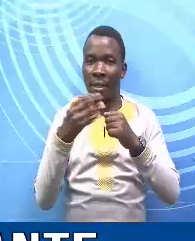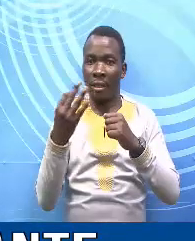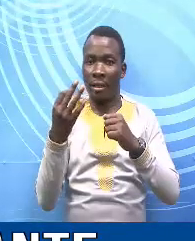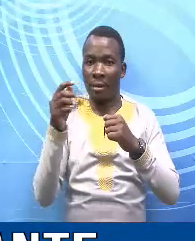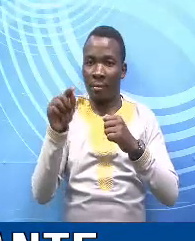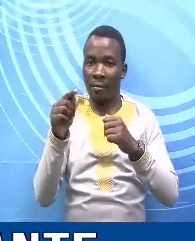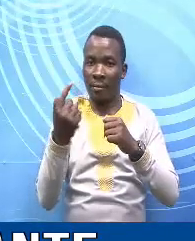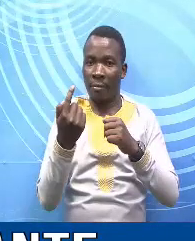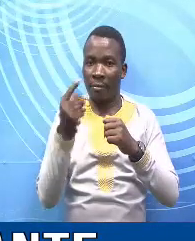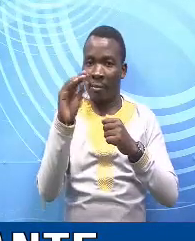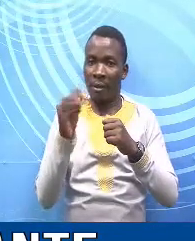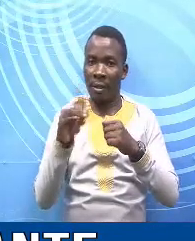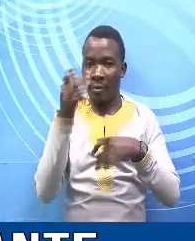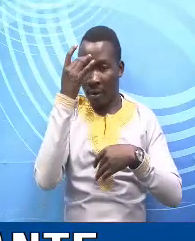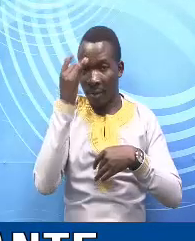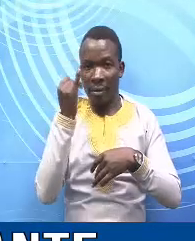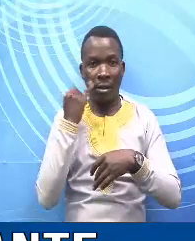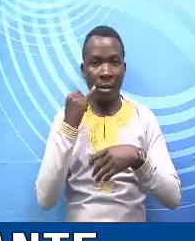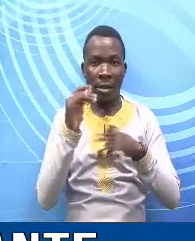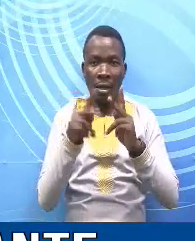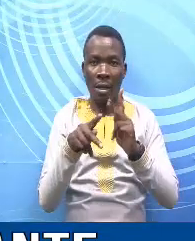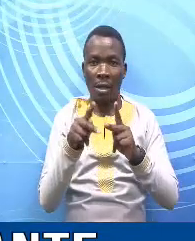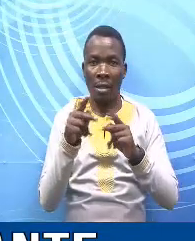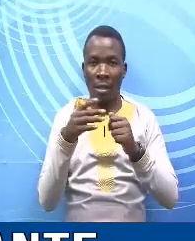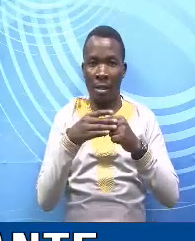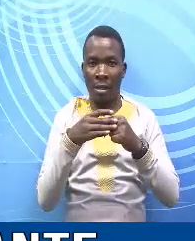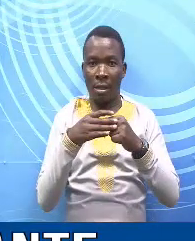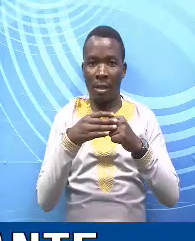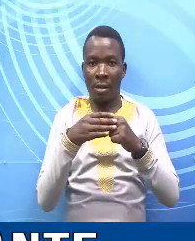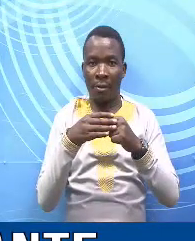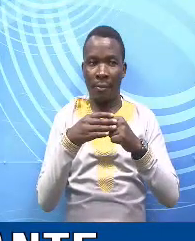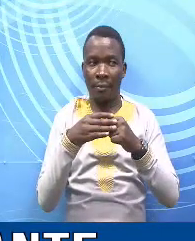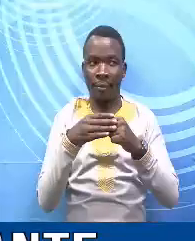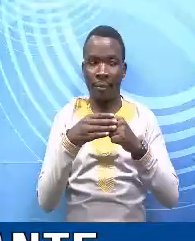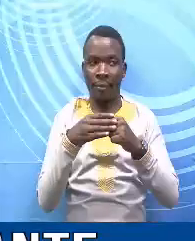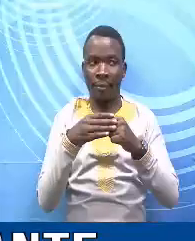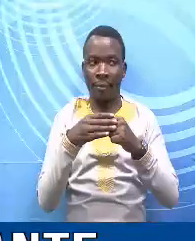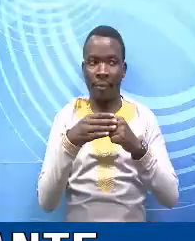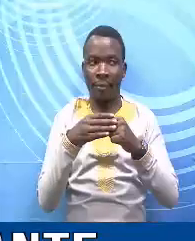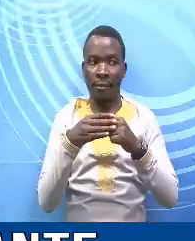93.1%, abarembye bakaba ari abarwayi 9.